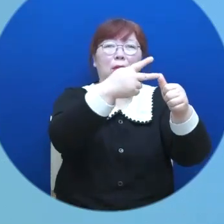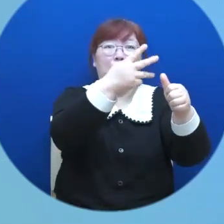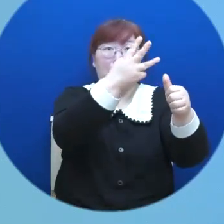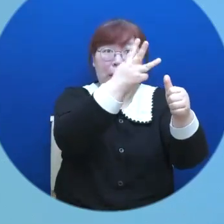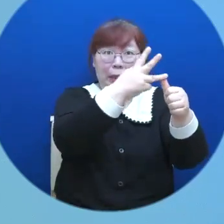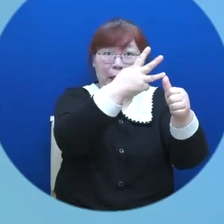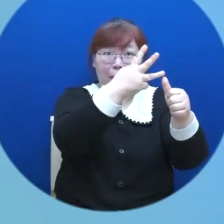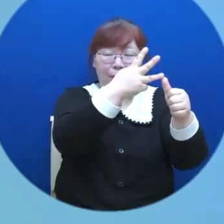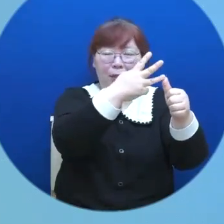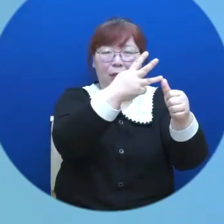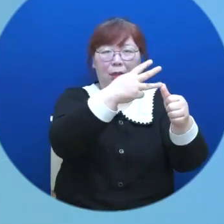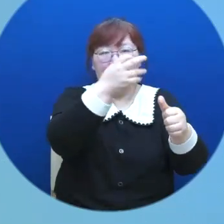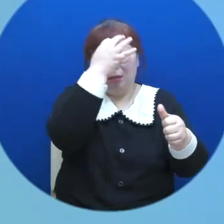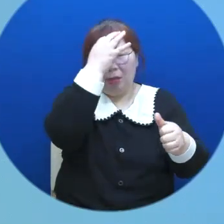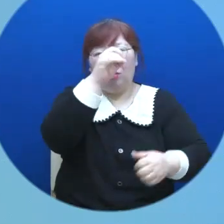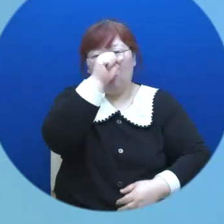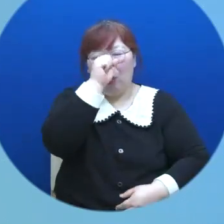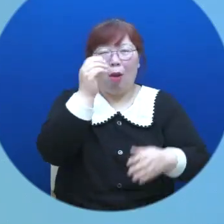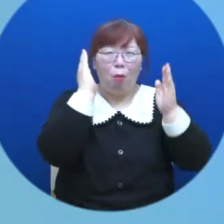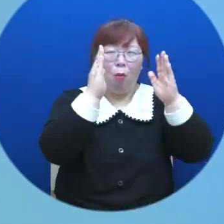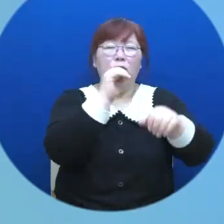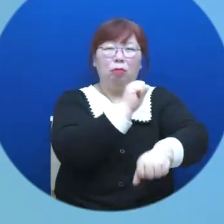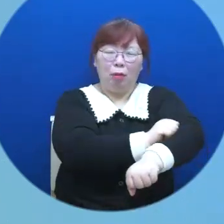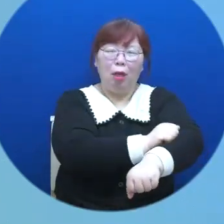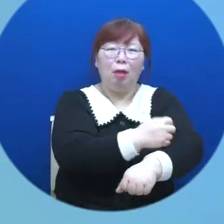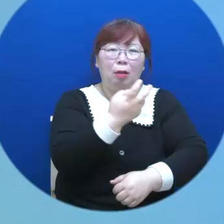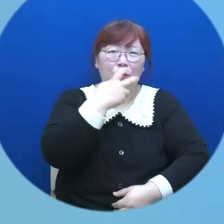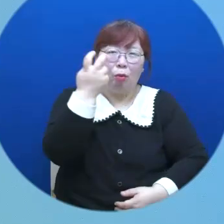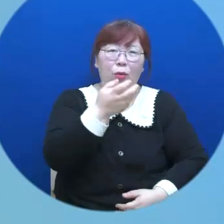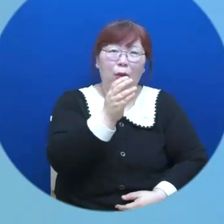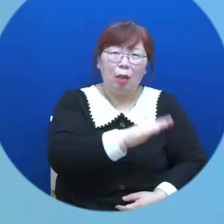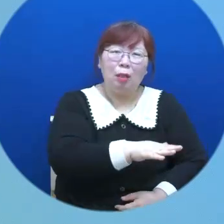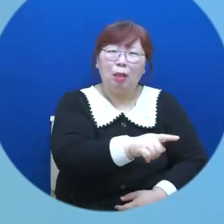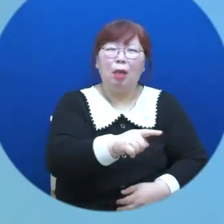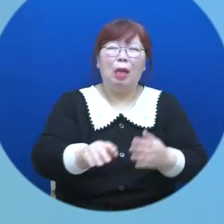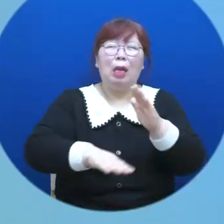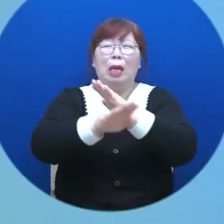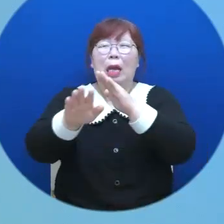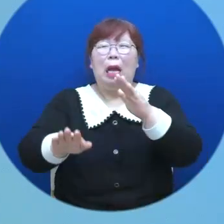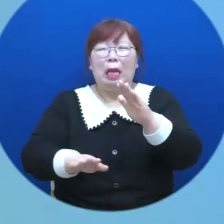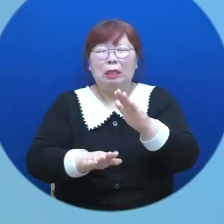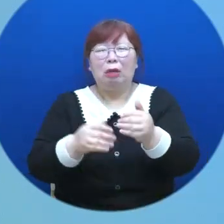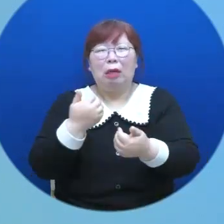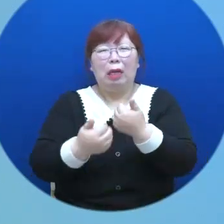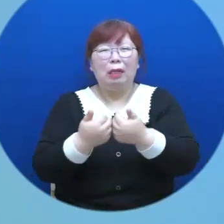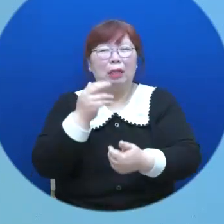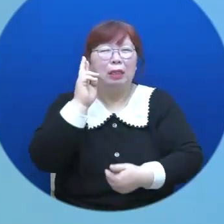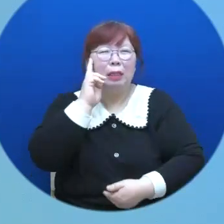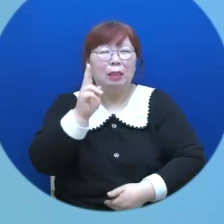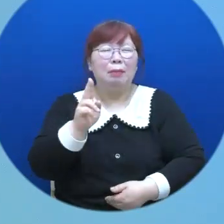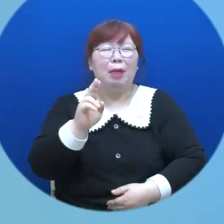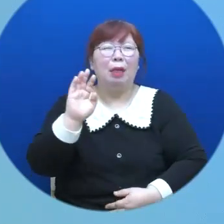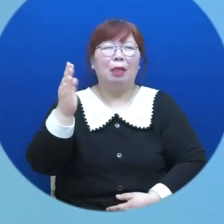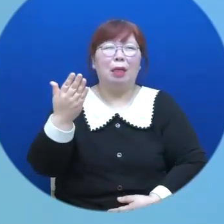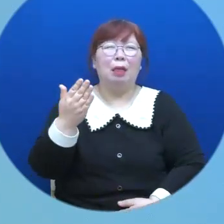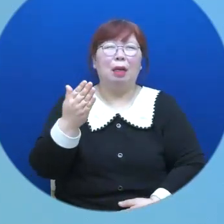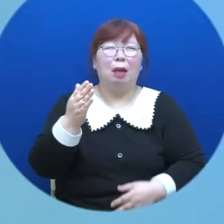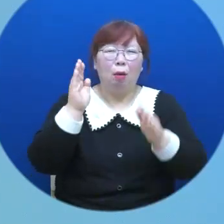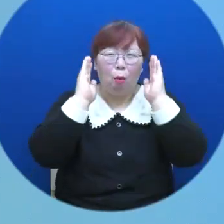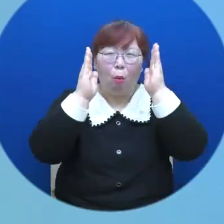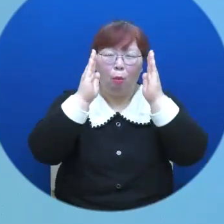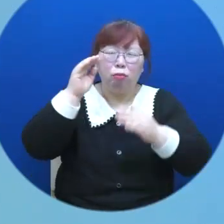갖고 있던 이 아이가 이런 가정적 불안에 떨면서 바닥으로